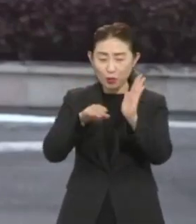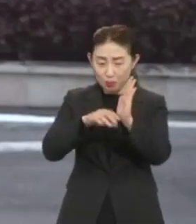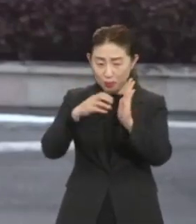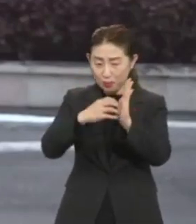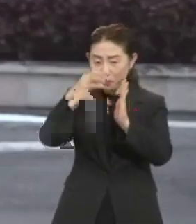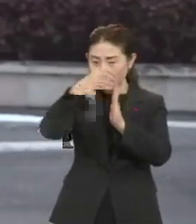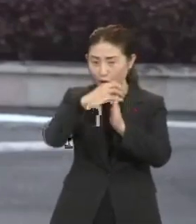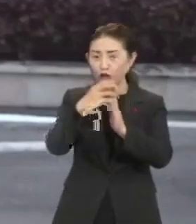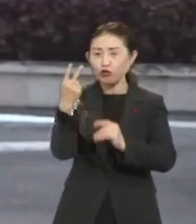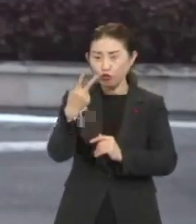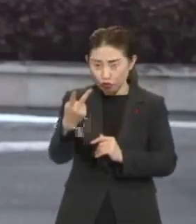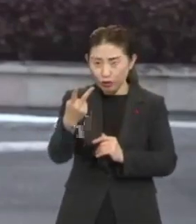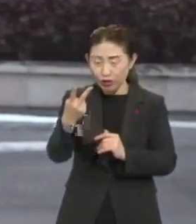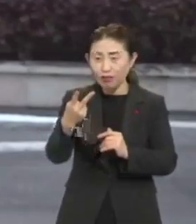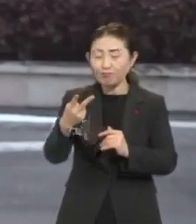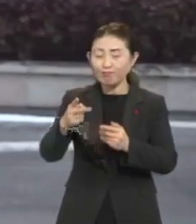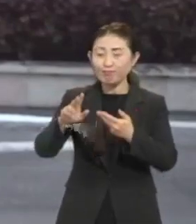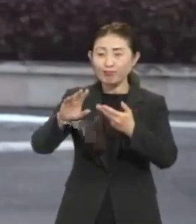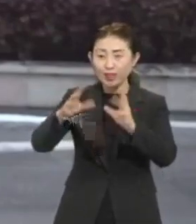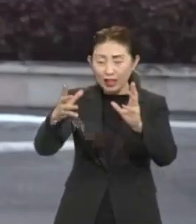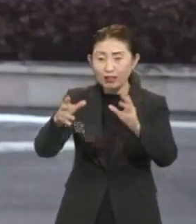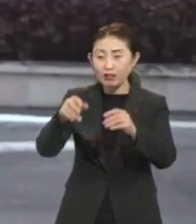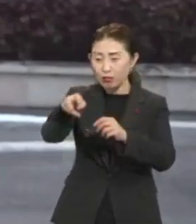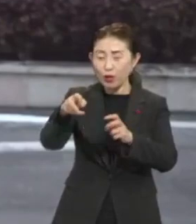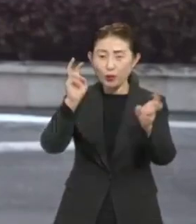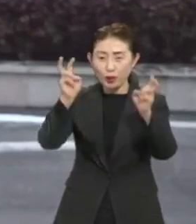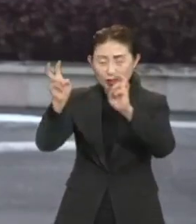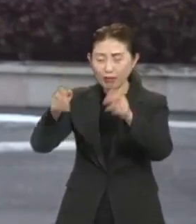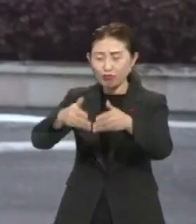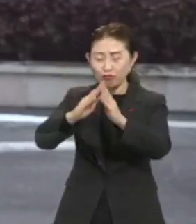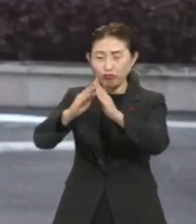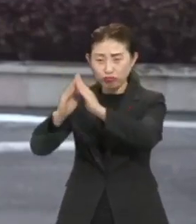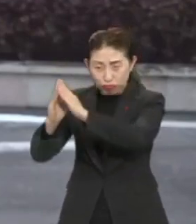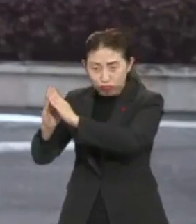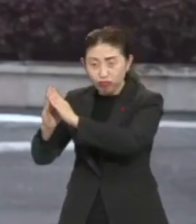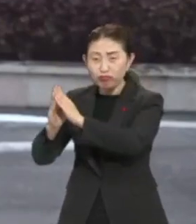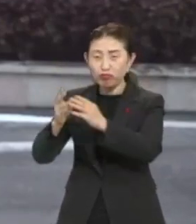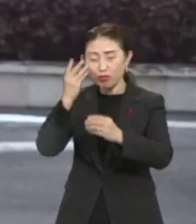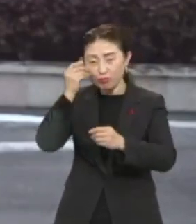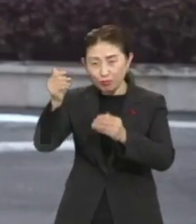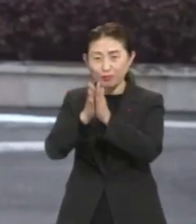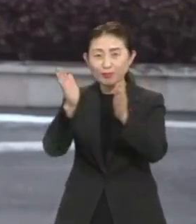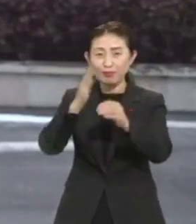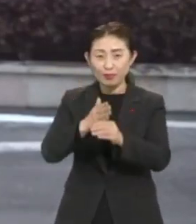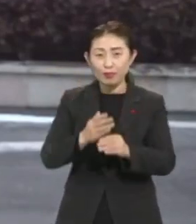아우르는 해외 진출 교두보를 확보하게 됐습니다. 베트남 박장성에서 TJB 강진원입니다.